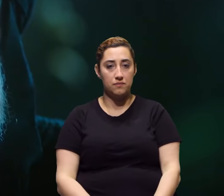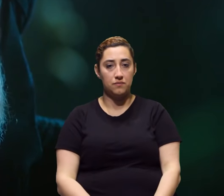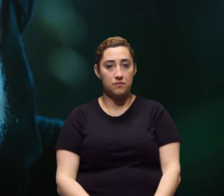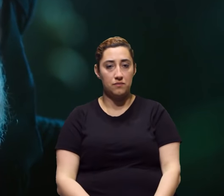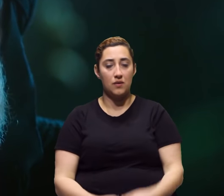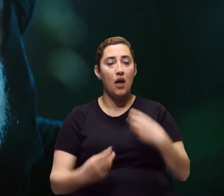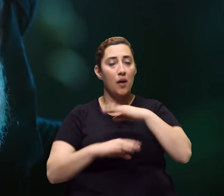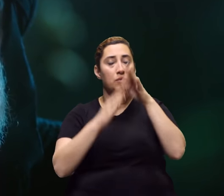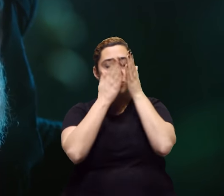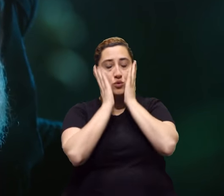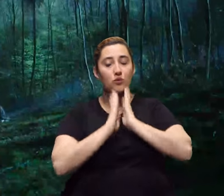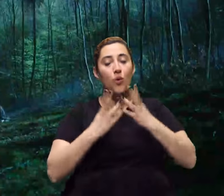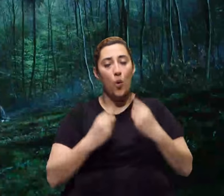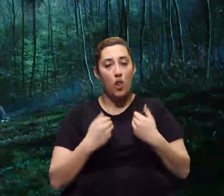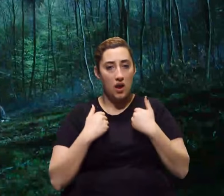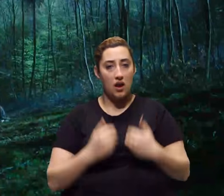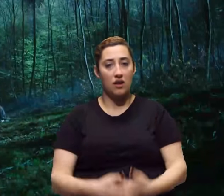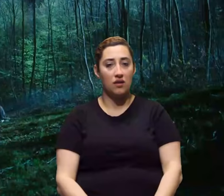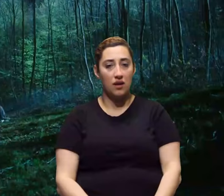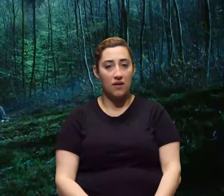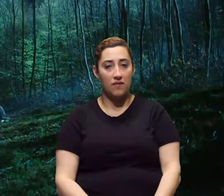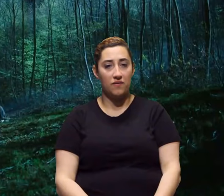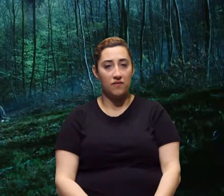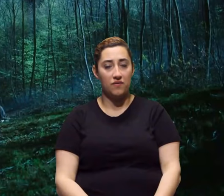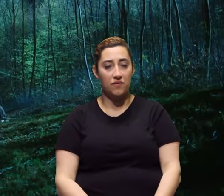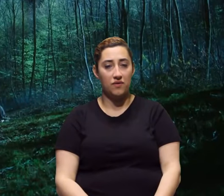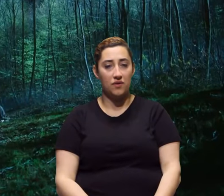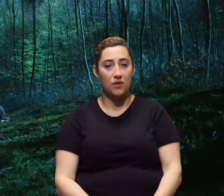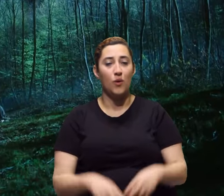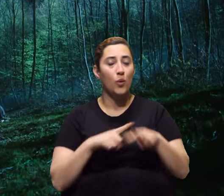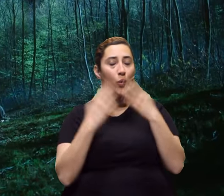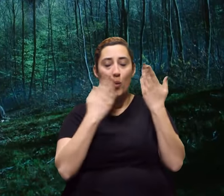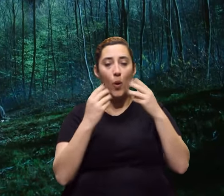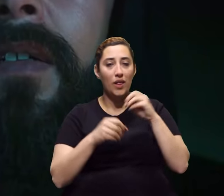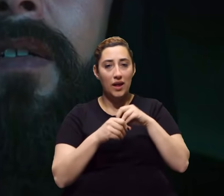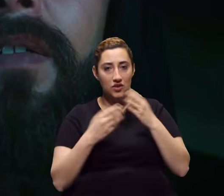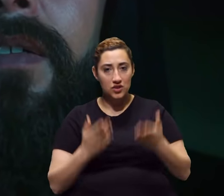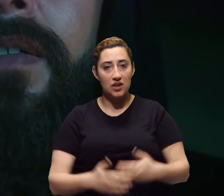Hamdü şükrullah ile. Vasf-ı kul vallah ile.